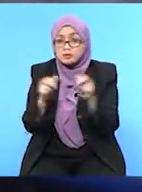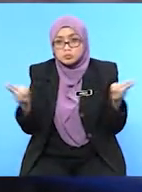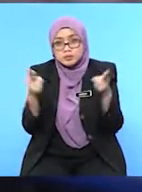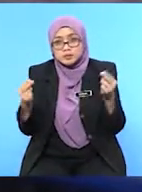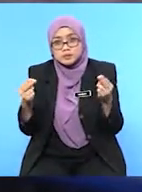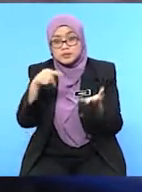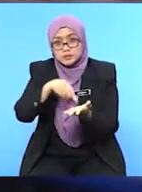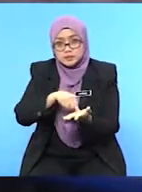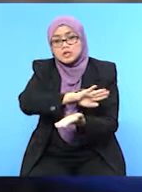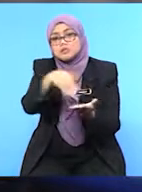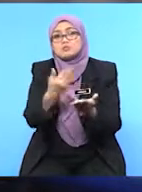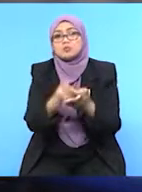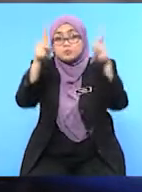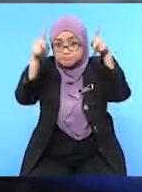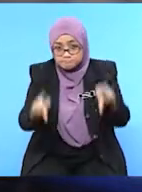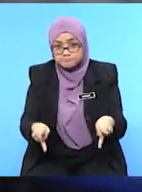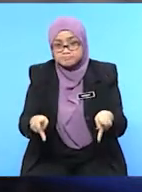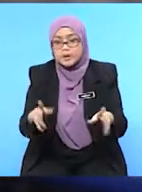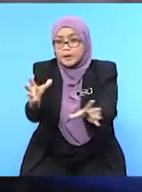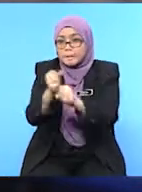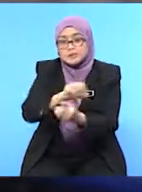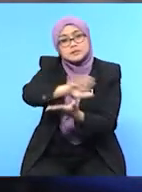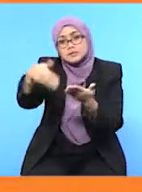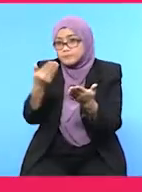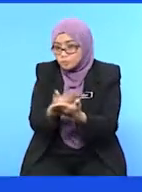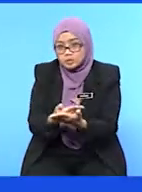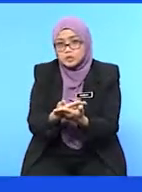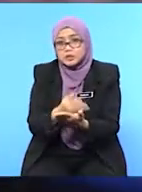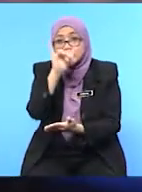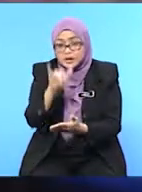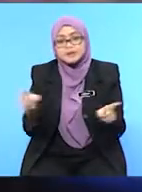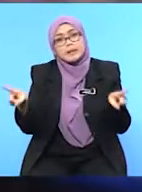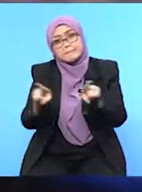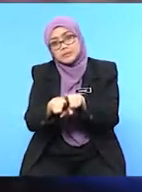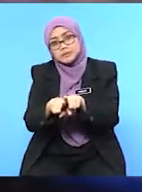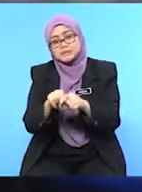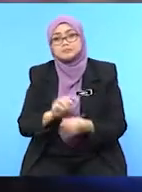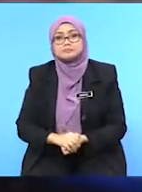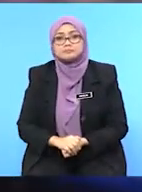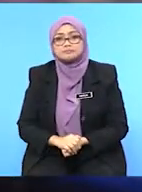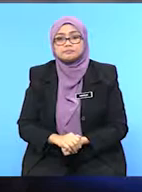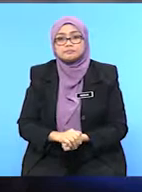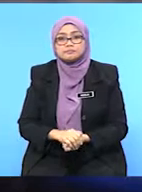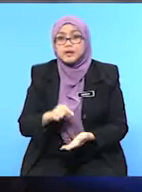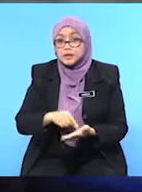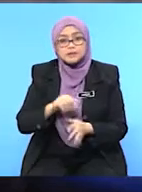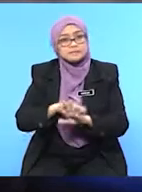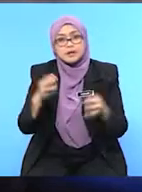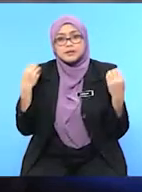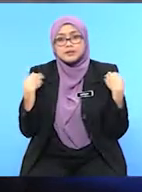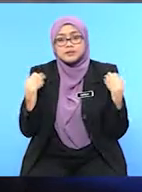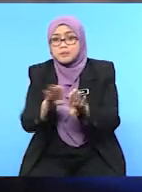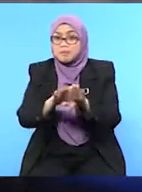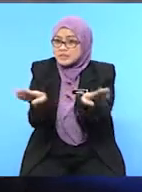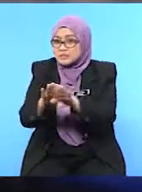semua kaum akan dapat menikmati kemudahan ya samu dalam pendidikan keadaan ini tidak akan mewujudkan kebiasaan